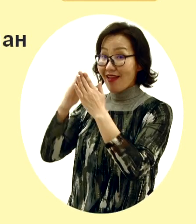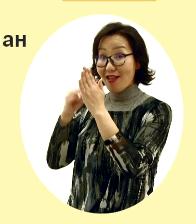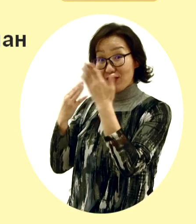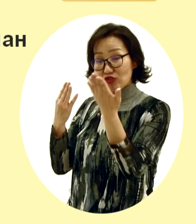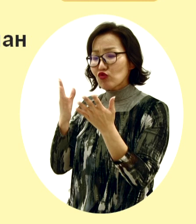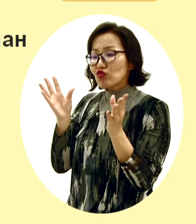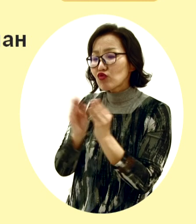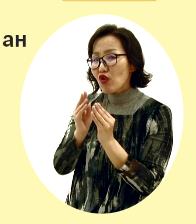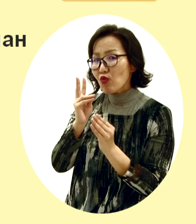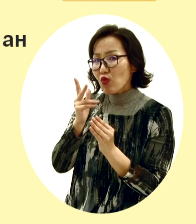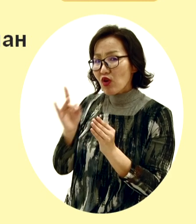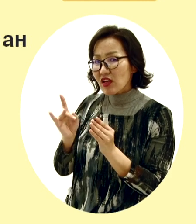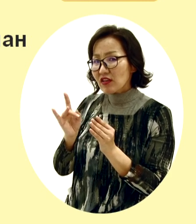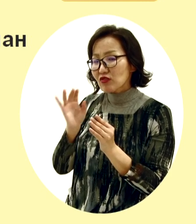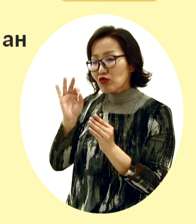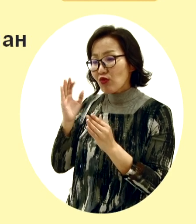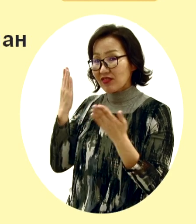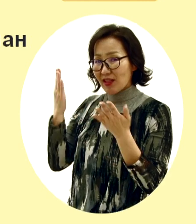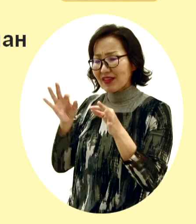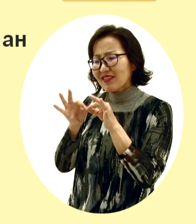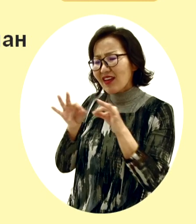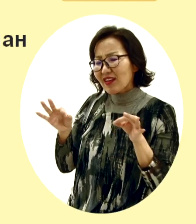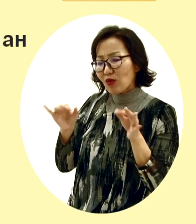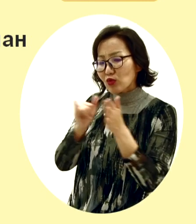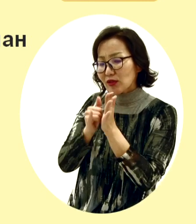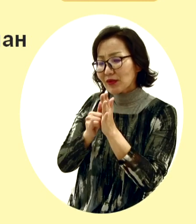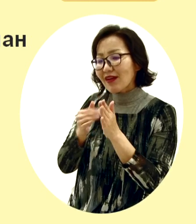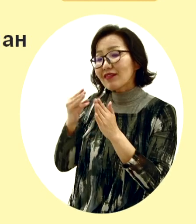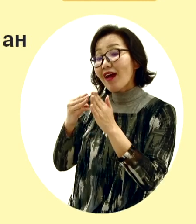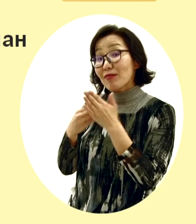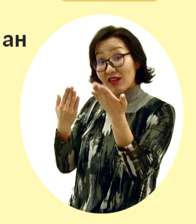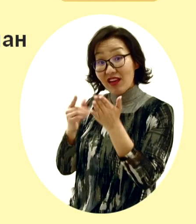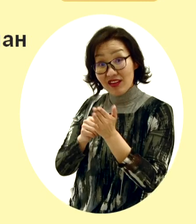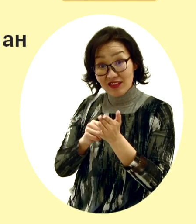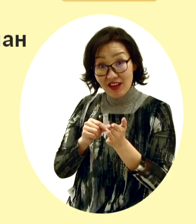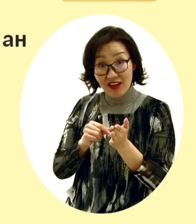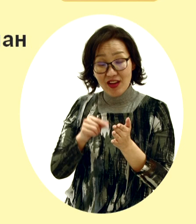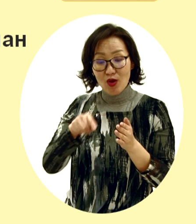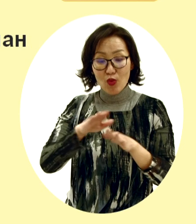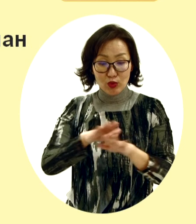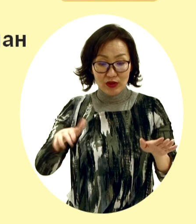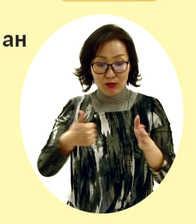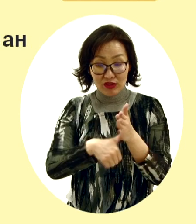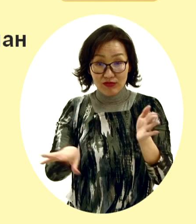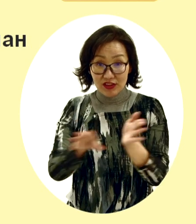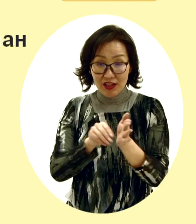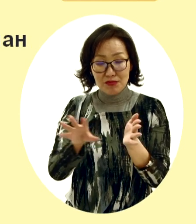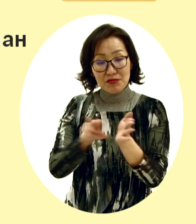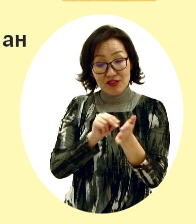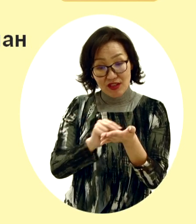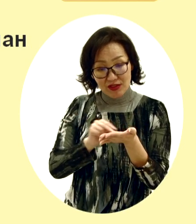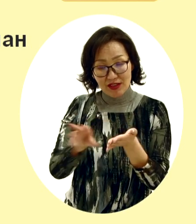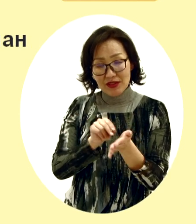бичих. Нарийн учир шалтгаантай зүйл байвал тайлбарлан ярих. Хүүхдүүд та бүхэн дэвтэртээ